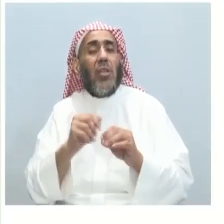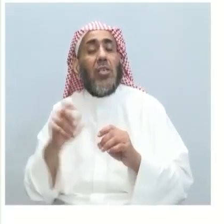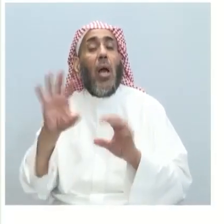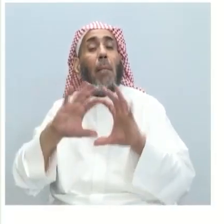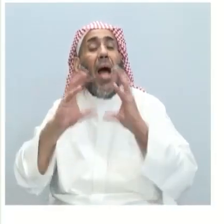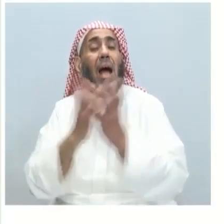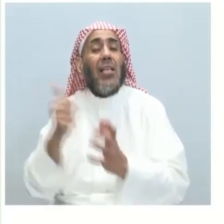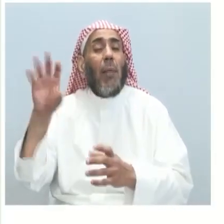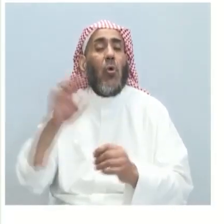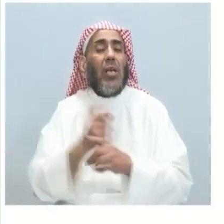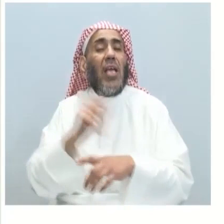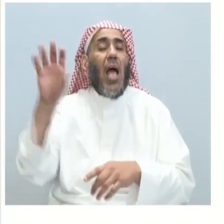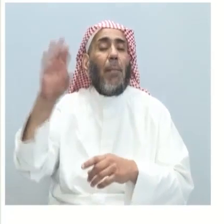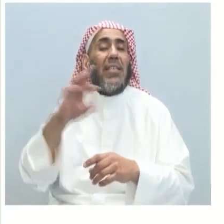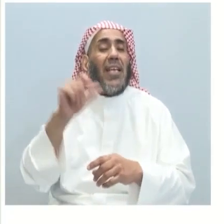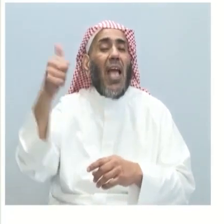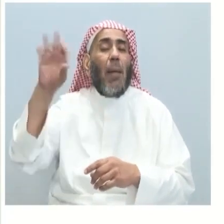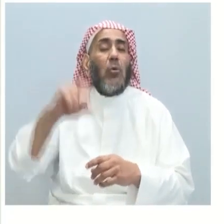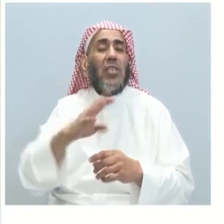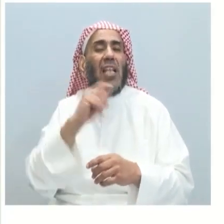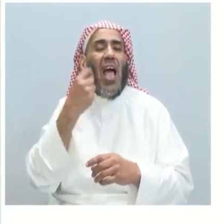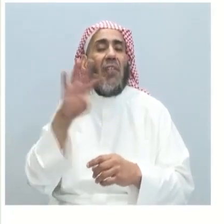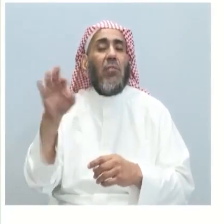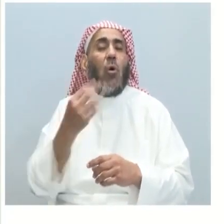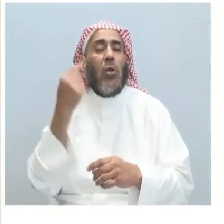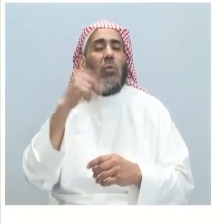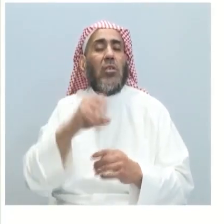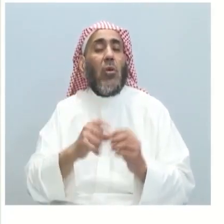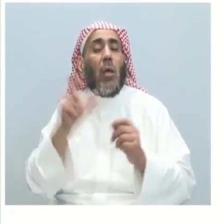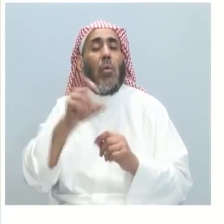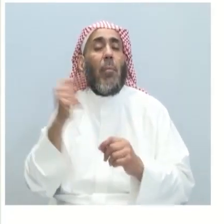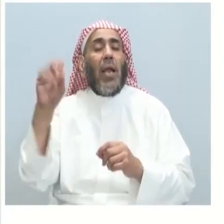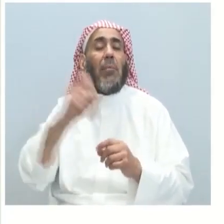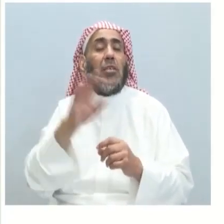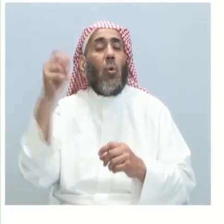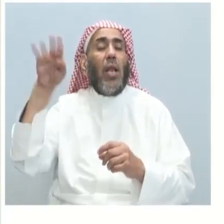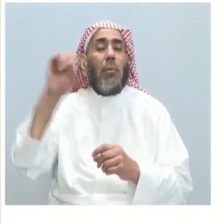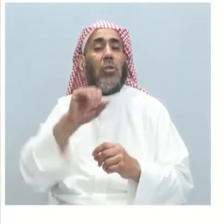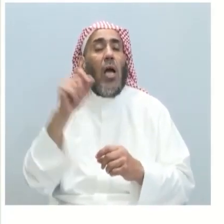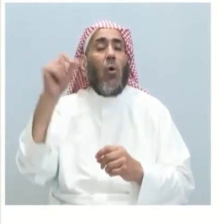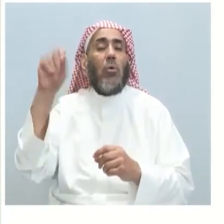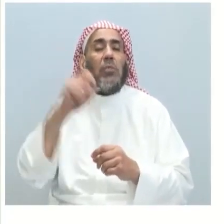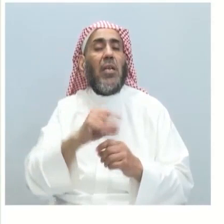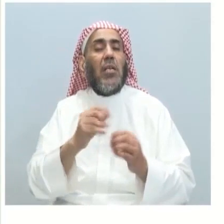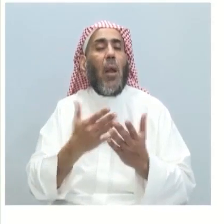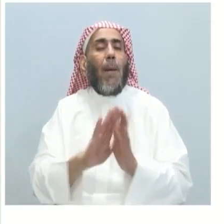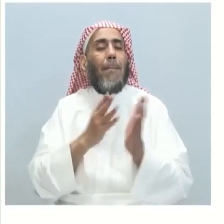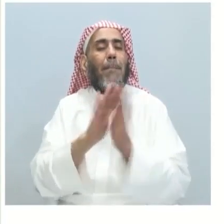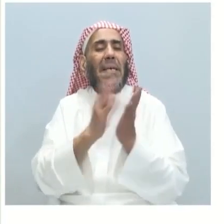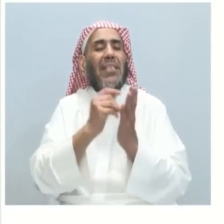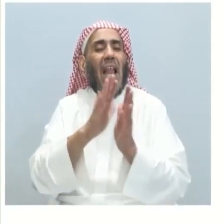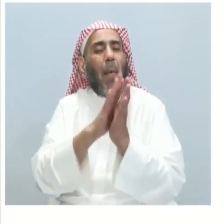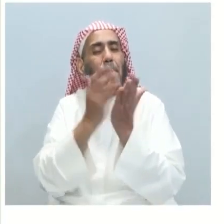جماعه ابلو التي اسسها احمد زكي ابو شادي سنه 1351 كان من اشهر اعضاء ابراهيم ناجي وعلي محمود طاه وحمود اسماعيل واصدرت مجله